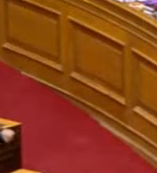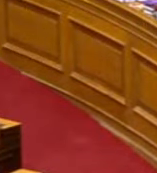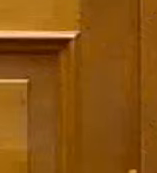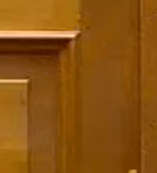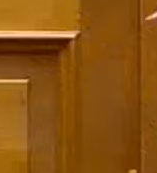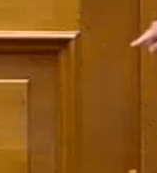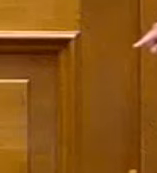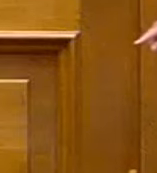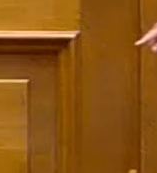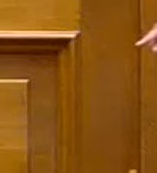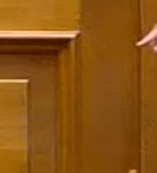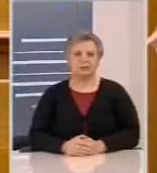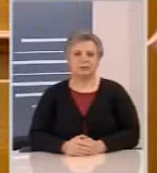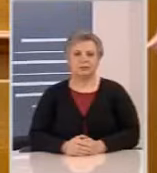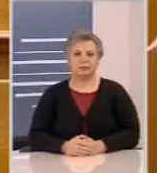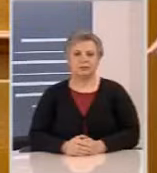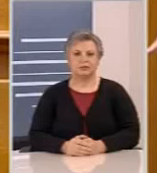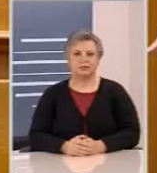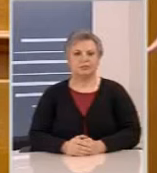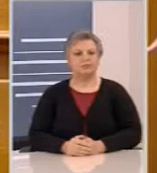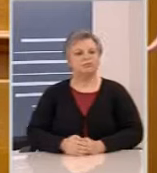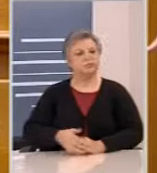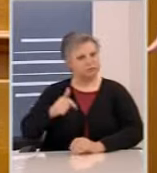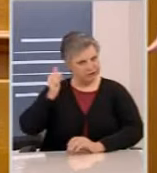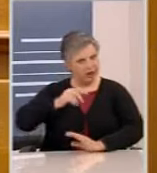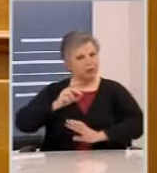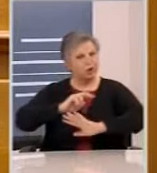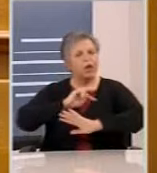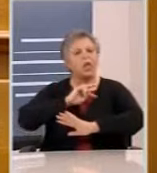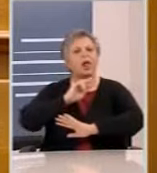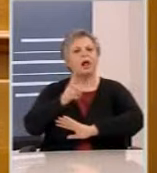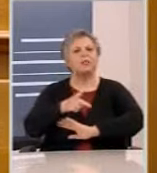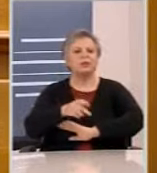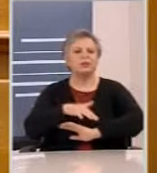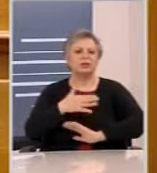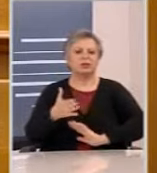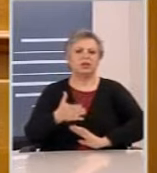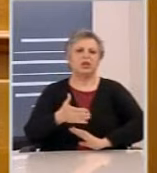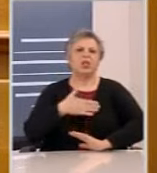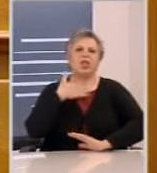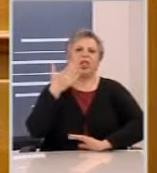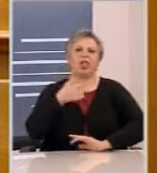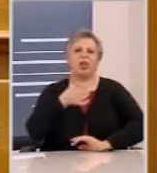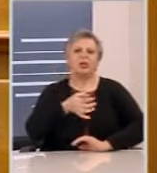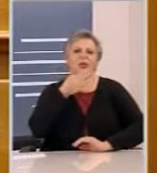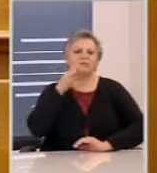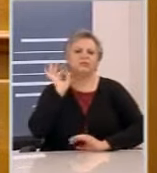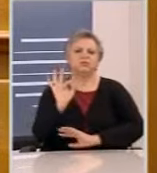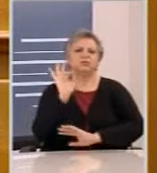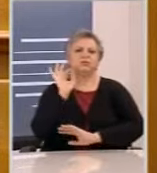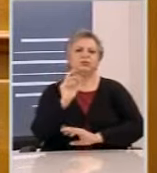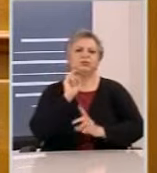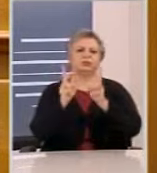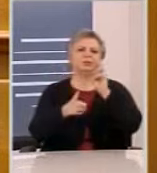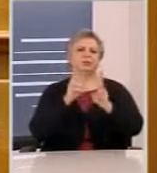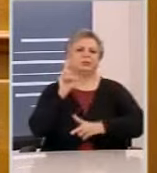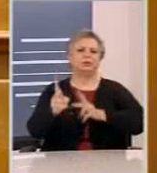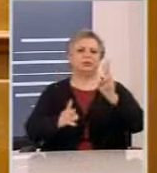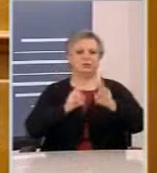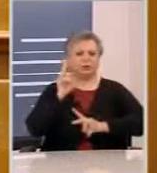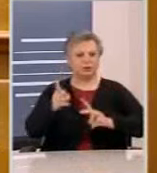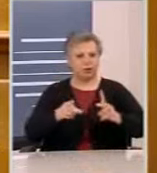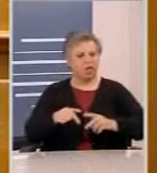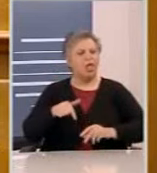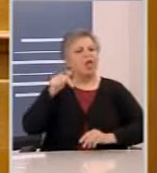Όχι, γιατί αυτή είναι η πολιτική απάντηση και όχι η εκτόξευση κατηγοριών. Η